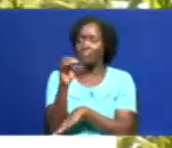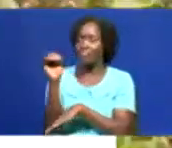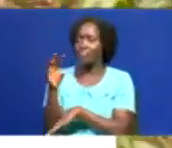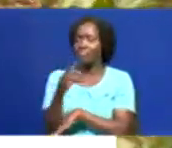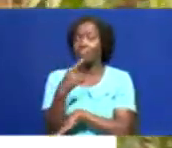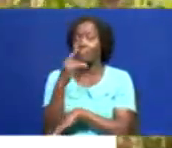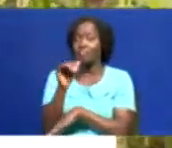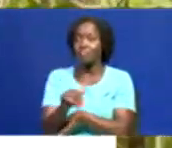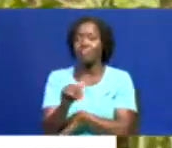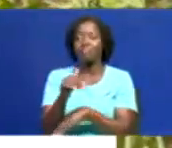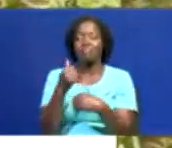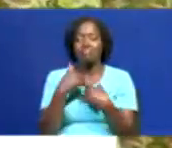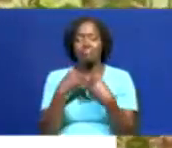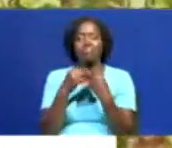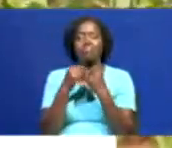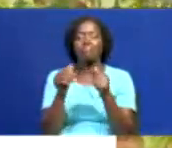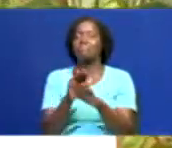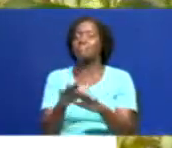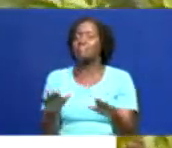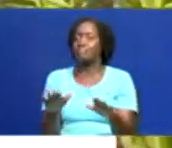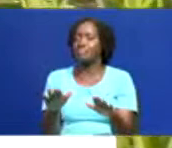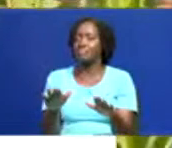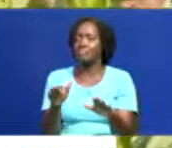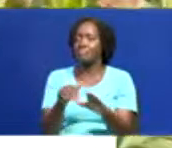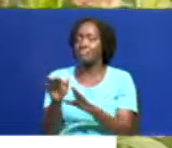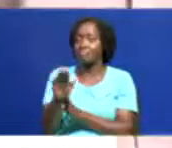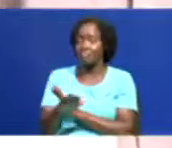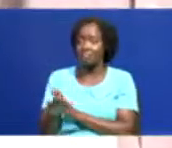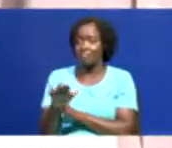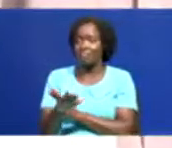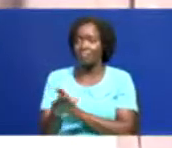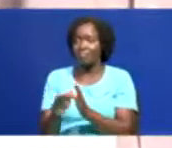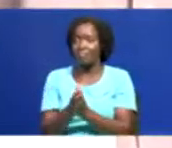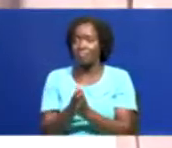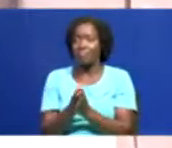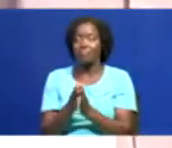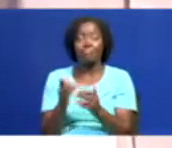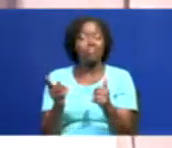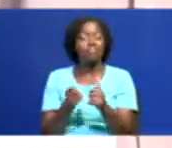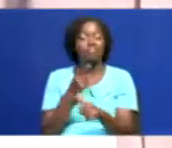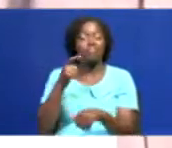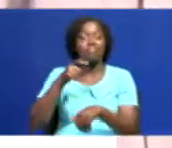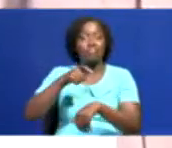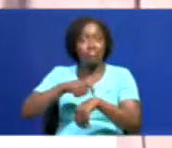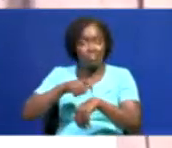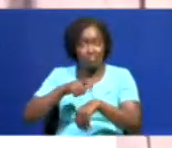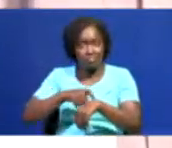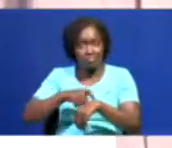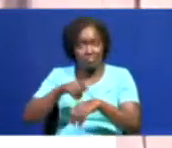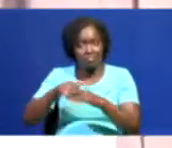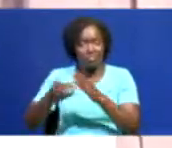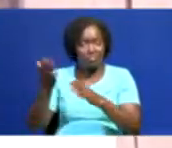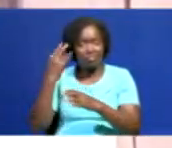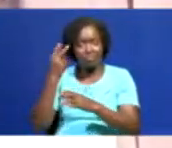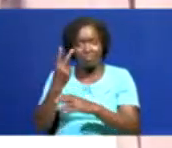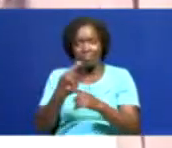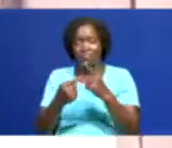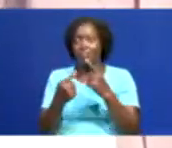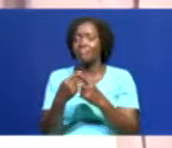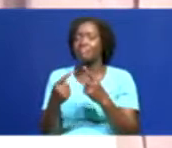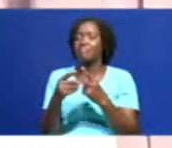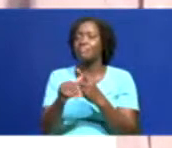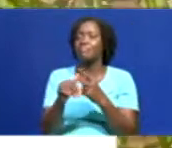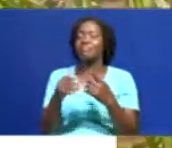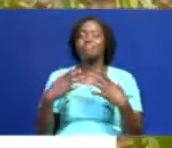ili kuibuka na suluhu la kudumu katika eneo hilo. It is the first season in the last 2 years that